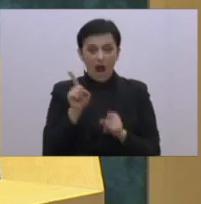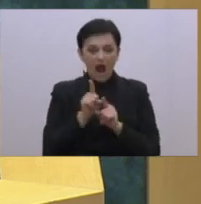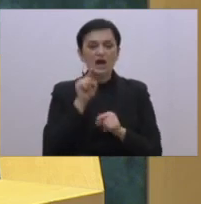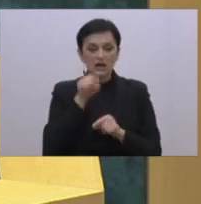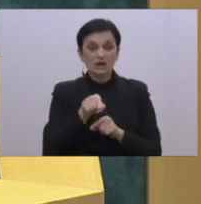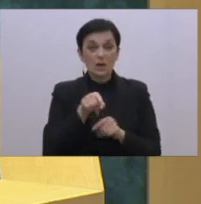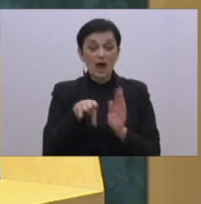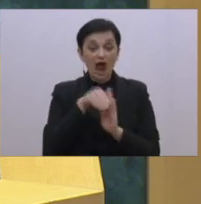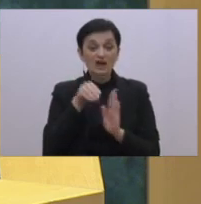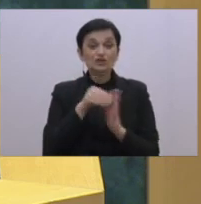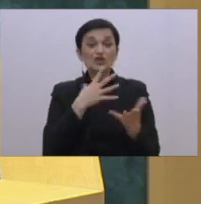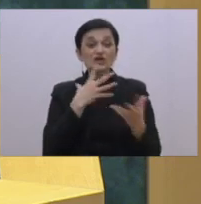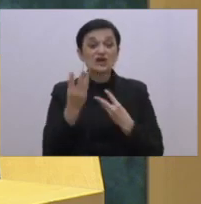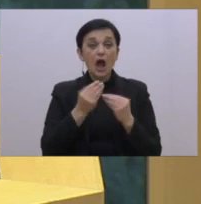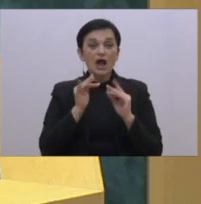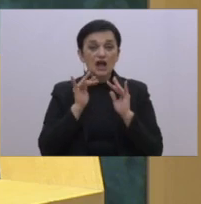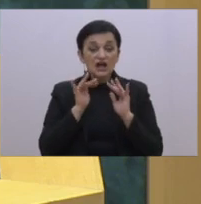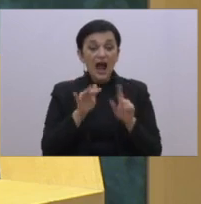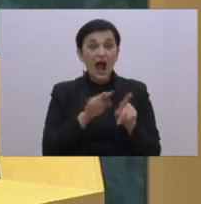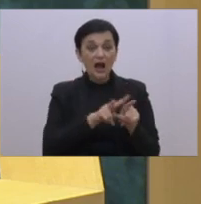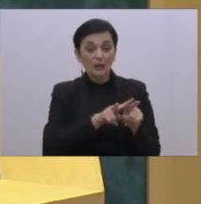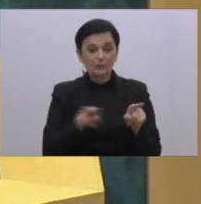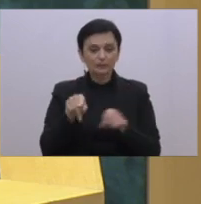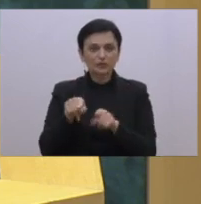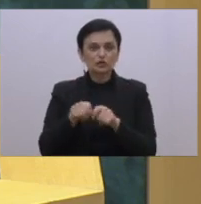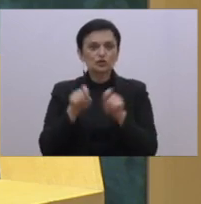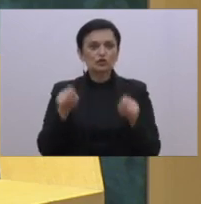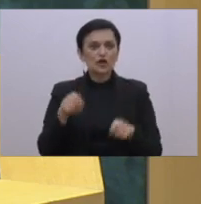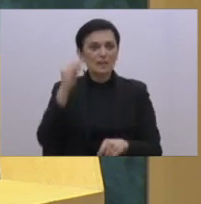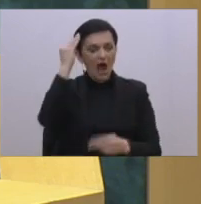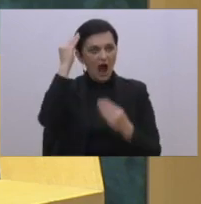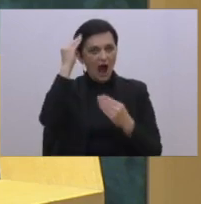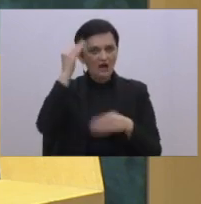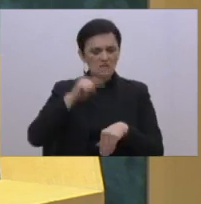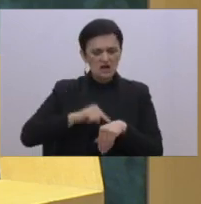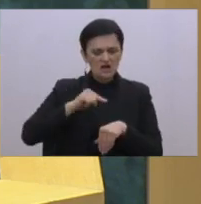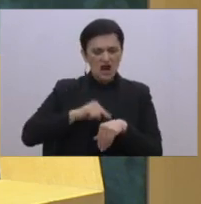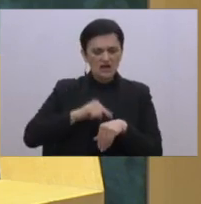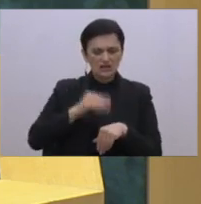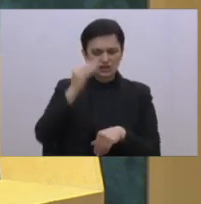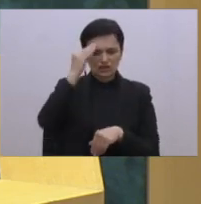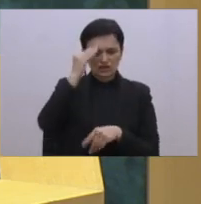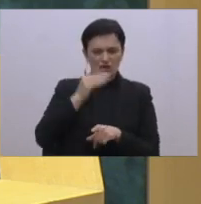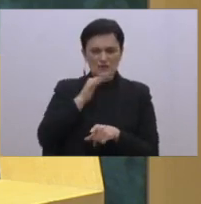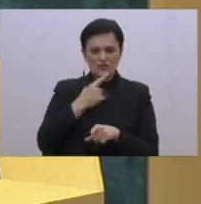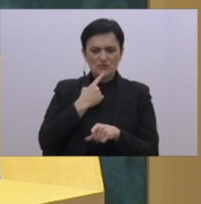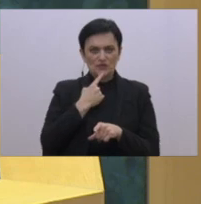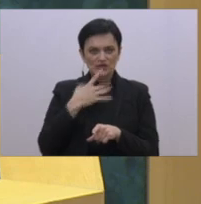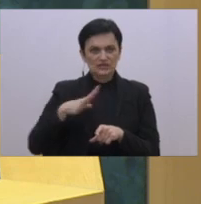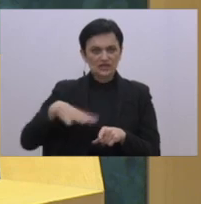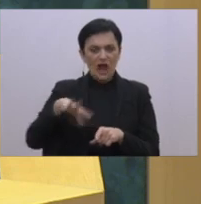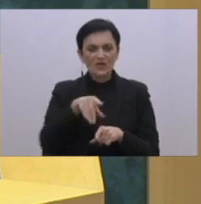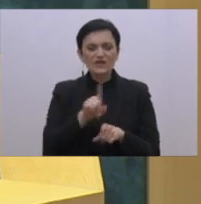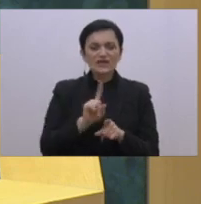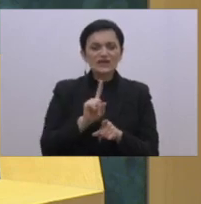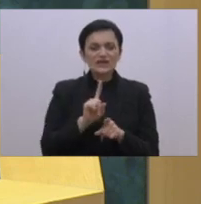ისევე როგორც არჩევნების გაყალბების კამპანიის შემთხვევაში, შეიქმნა აღქმა, განცდა, შთაბეჭდილება, რომ საქართველო რაღაცას